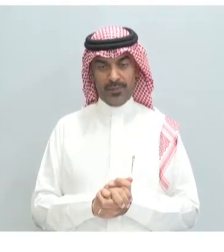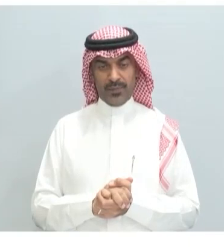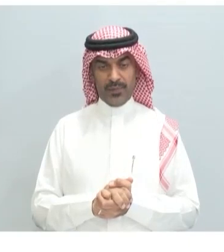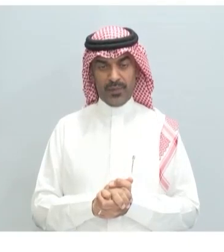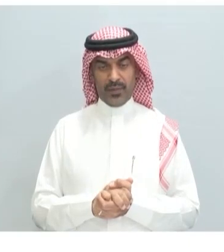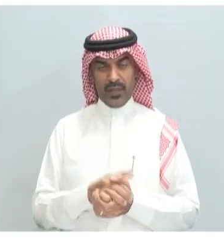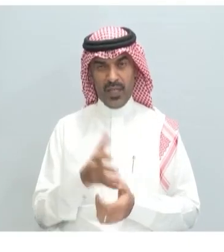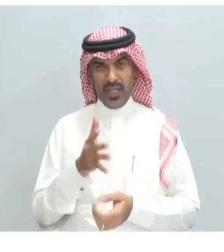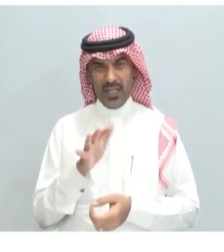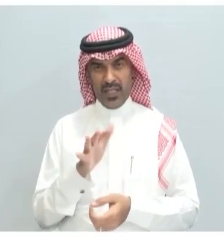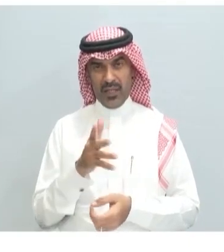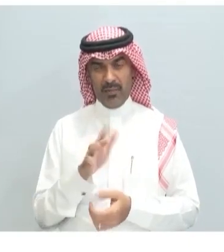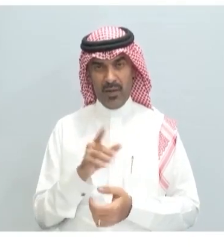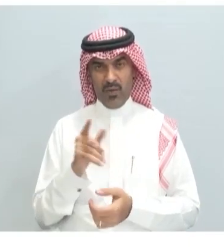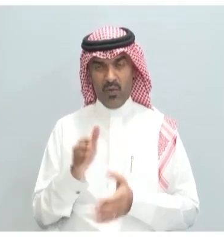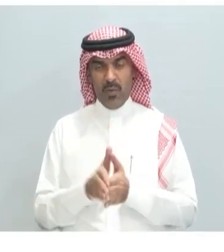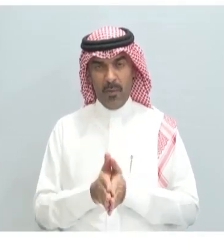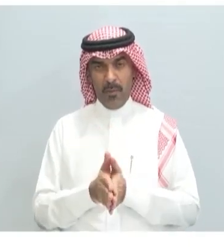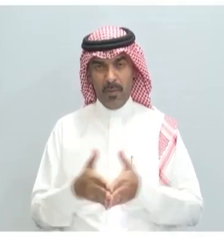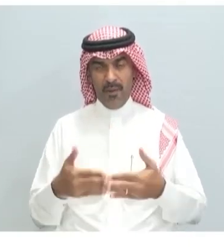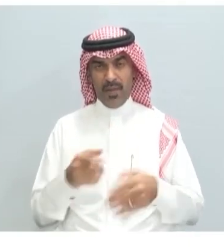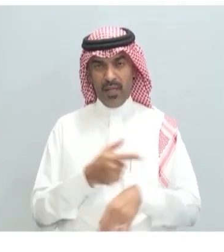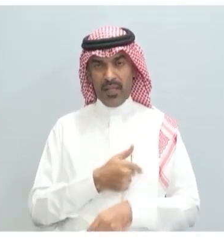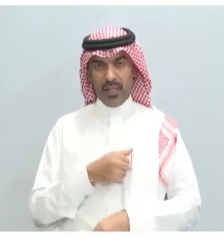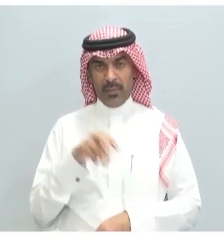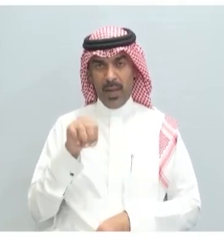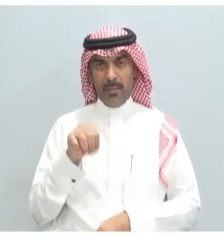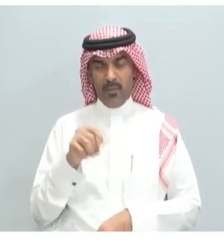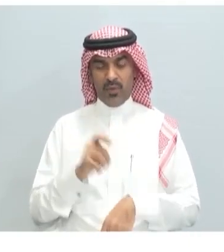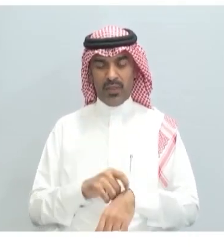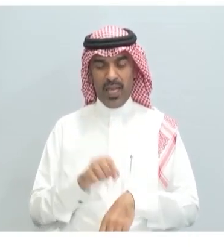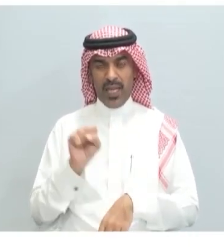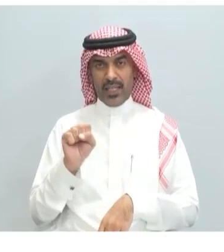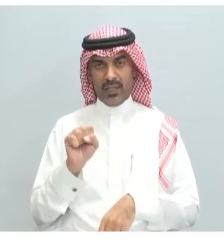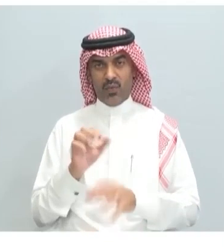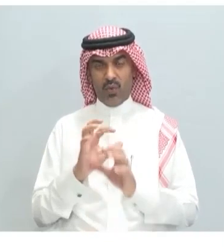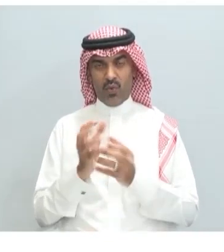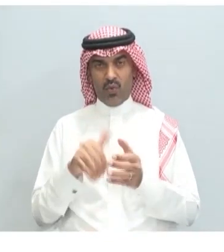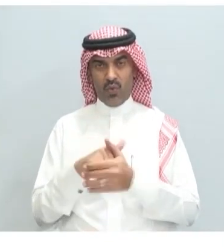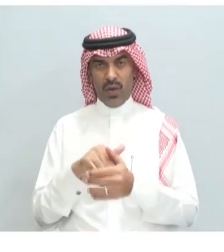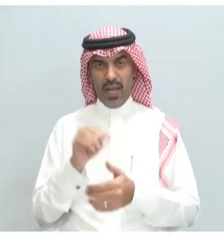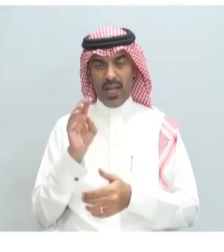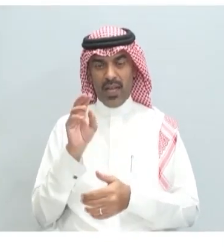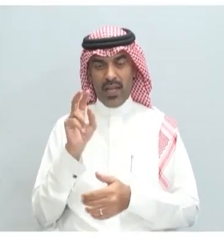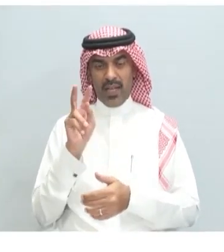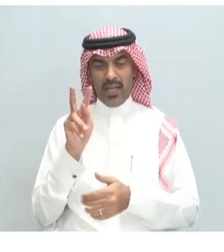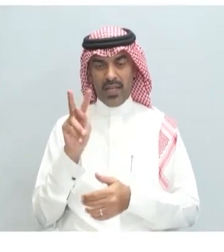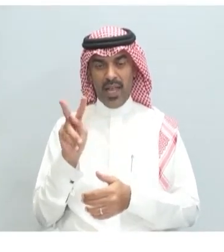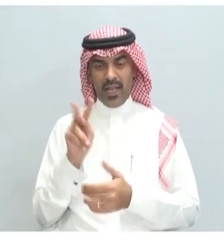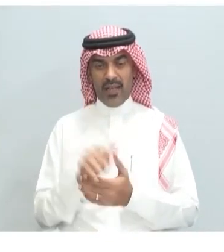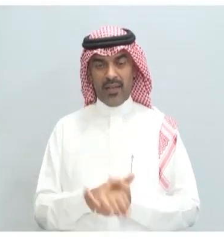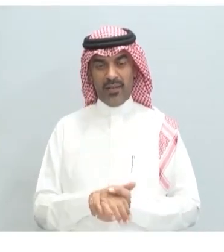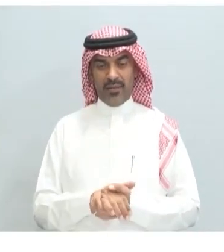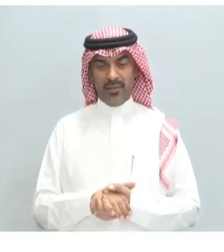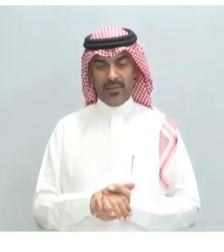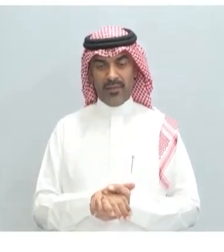حيكون محفظه مثلا نسميها مثلا ام والساعه اس والكره ك مثلا يعني سمها